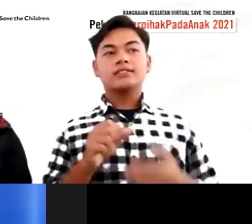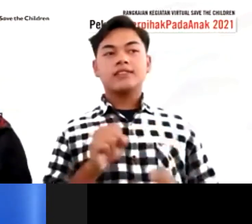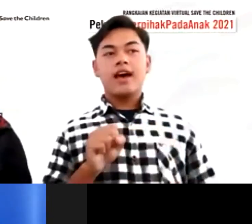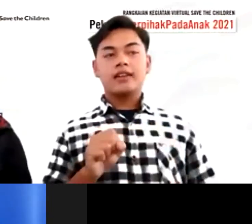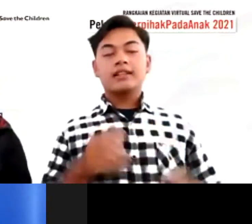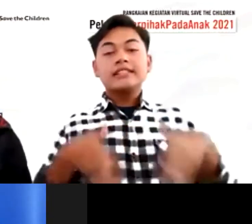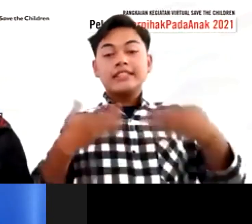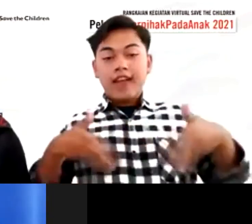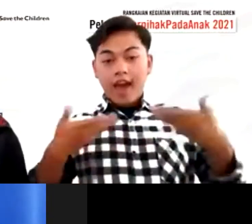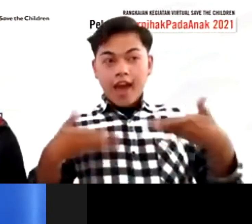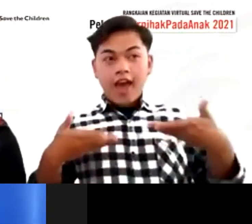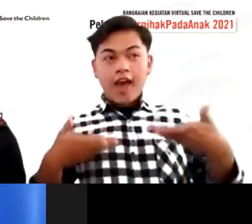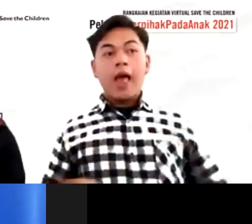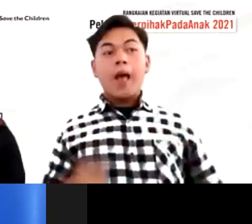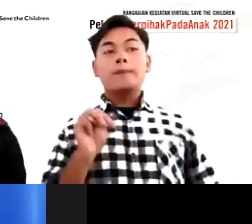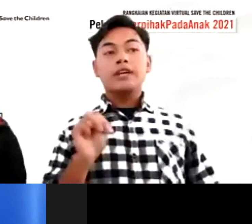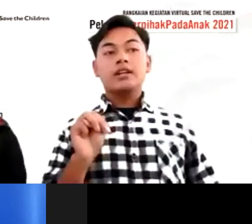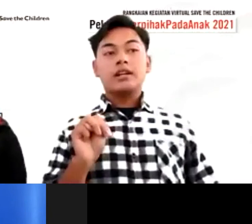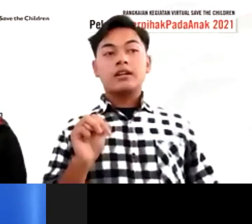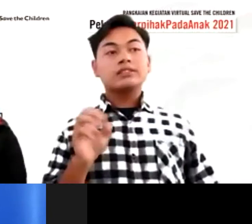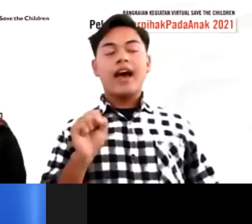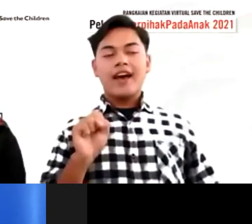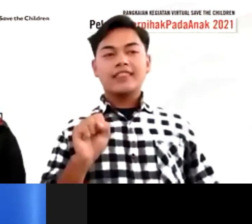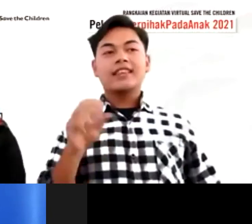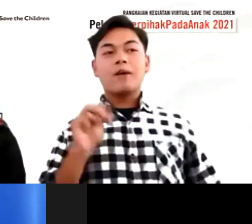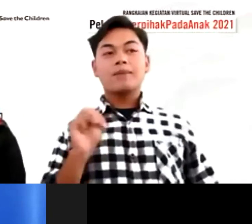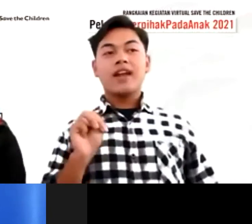Jangan tak pina